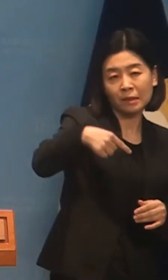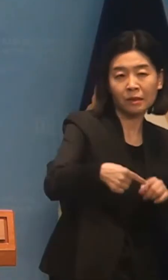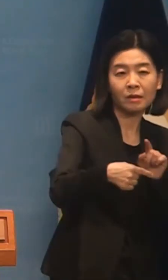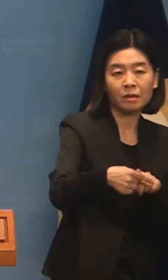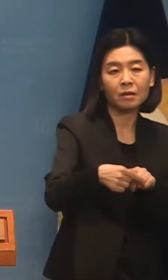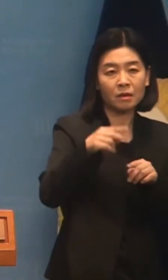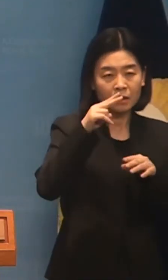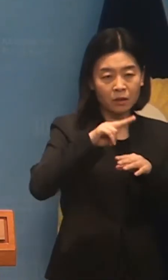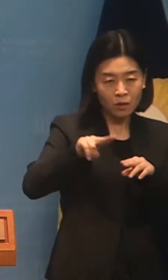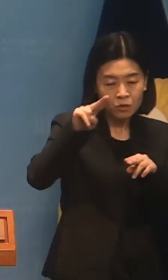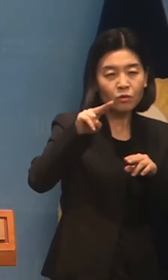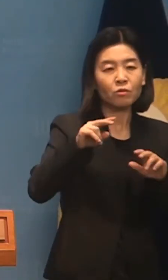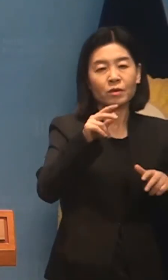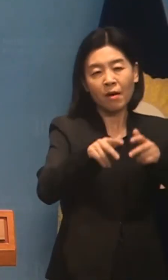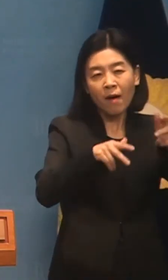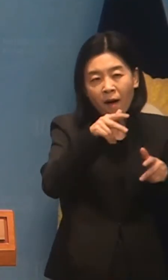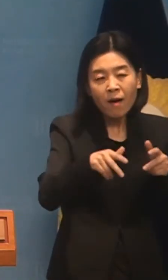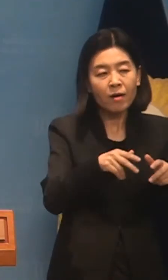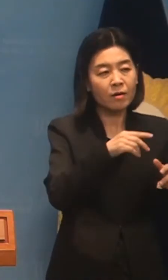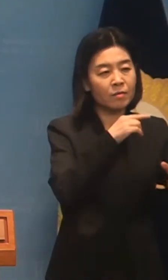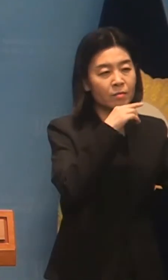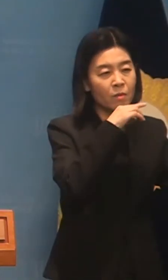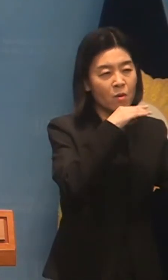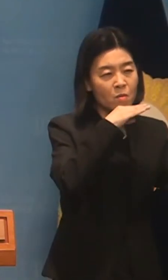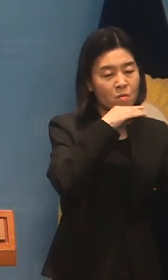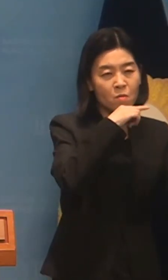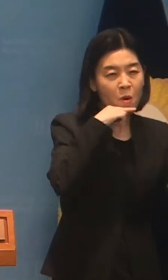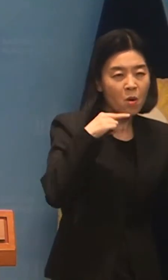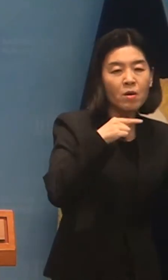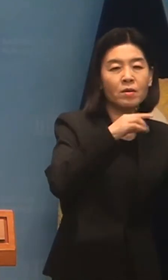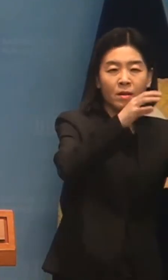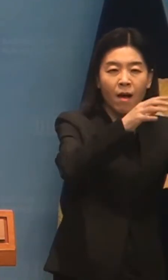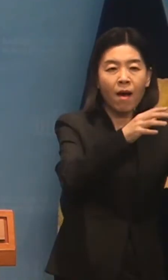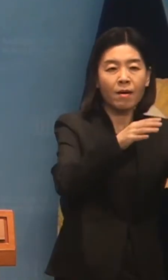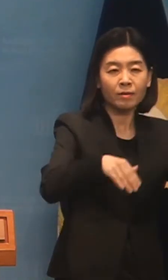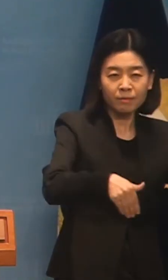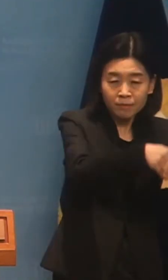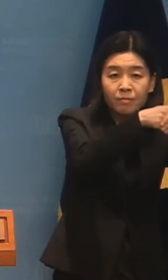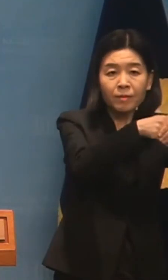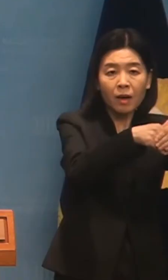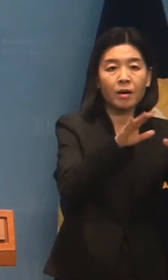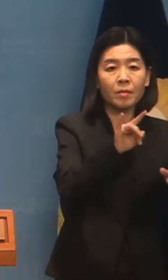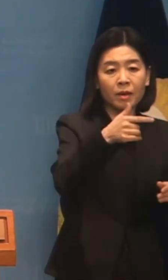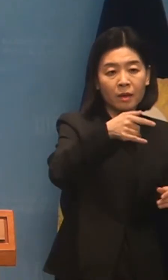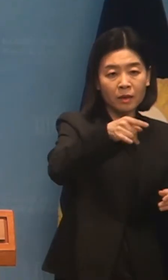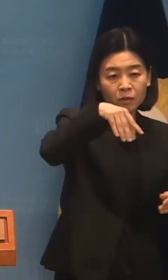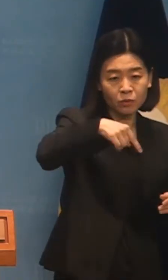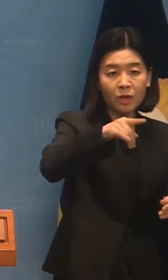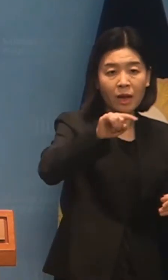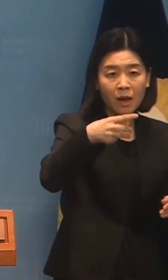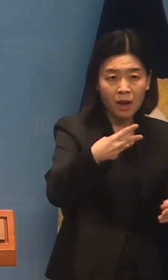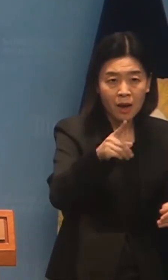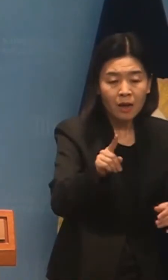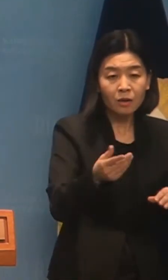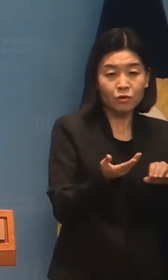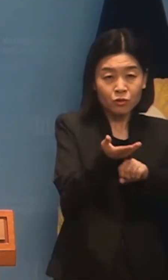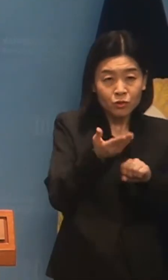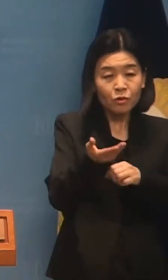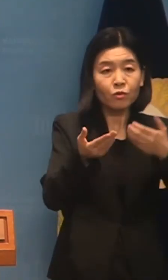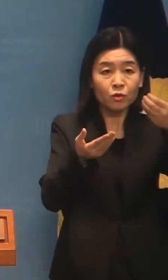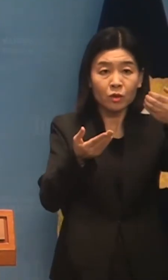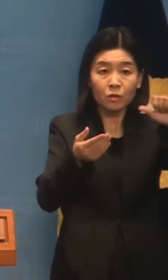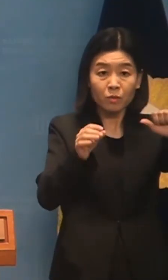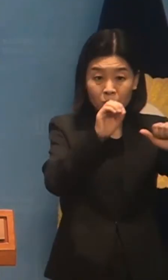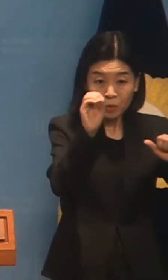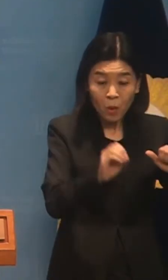공산주의 국가 석유 회사들과 손잡았습니다. 그 결과 베네수엘라 수출의 95%를 차지하는 석유